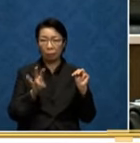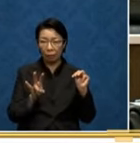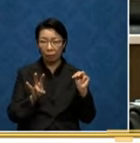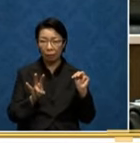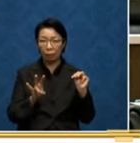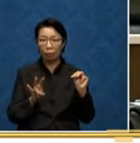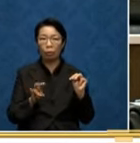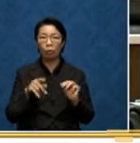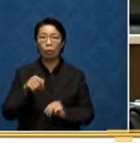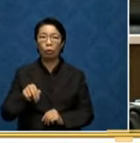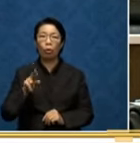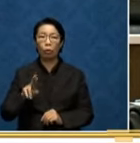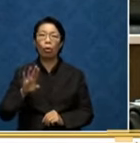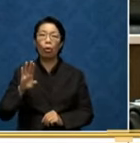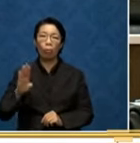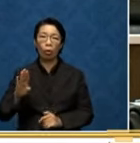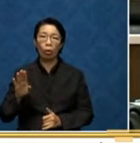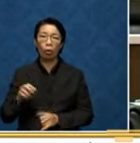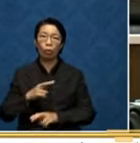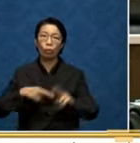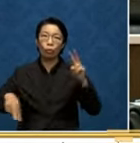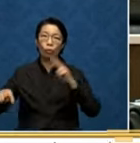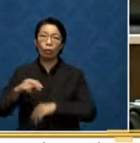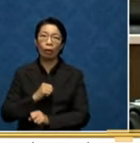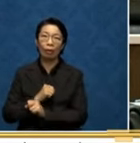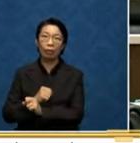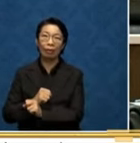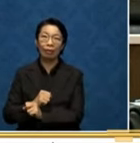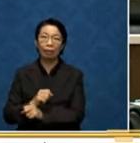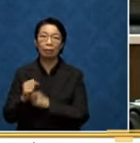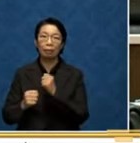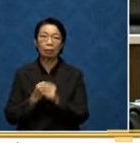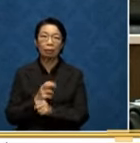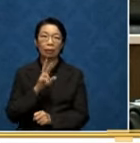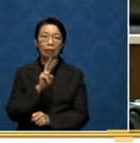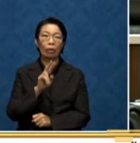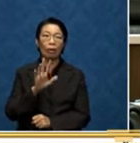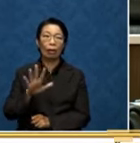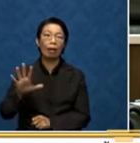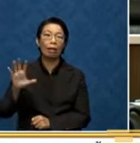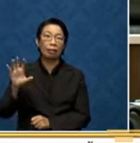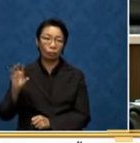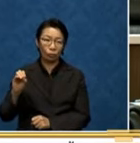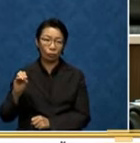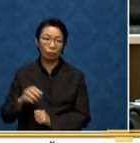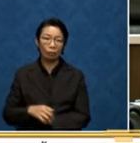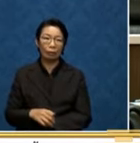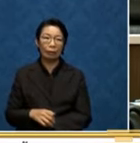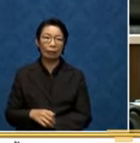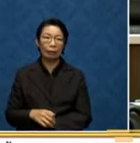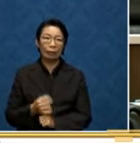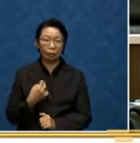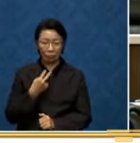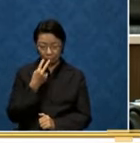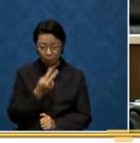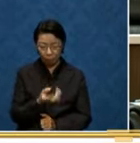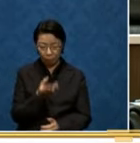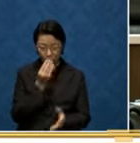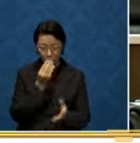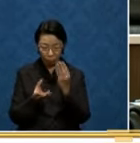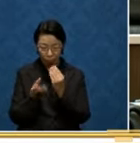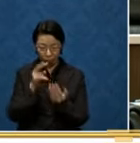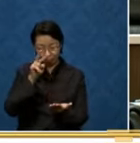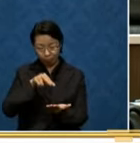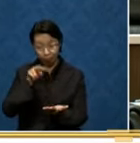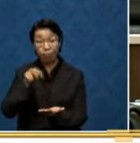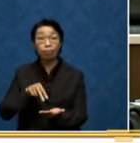คุ้มครองผู้ถูกกระทำด้วยความรุนแรงในครอบครัวพ.ศ. 2550เท่าที่ผมได้อ่านรายงานม